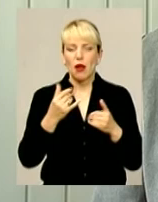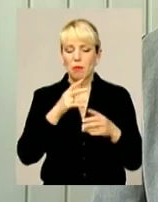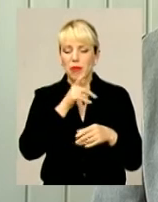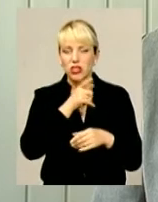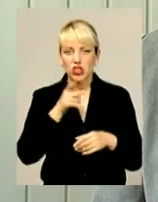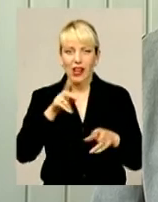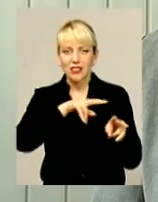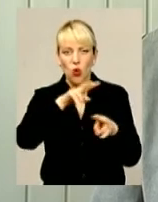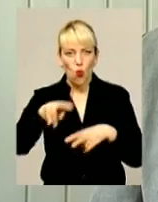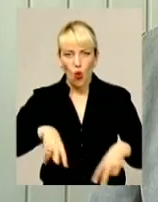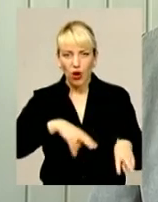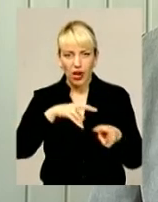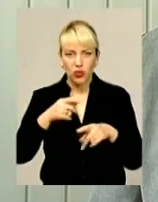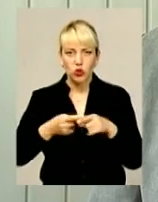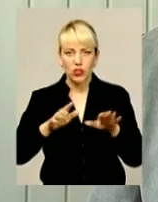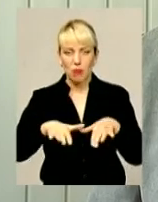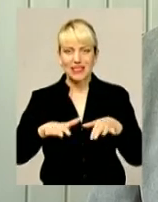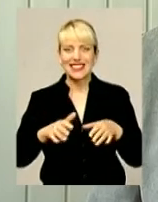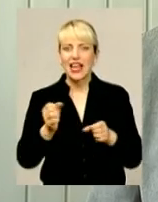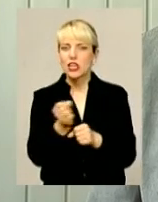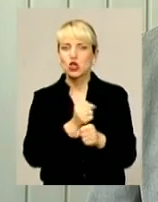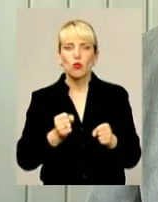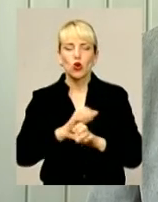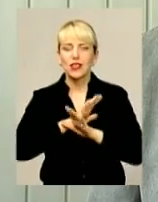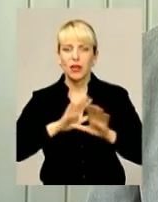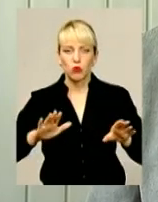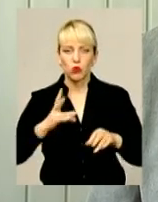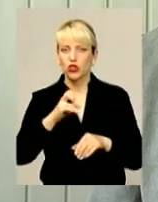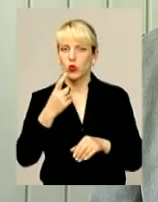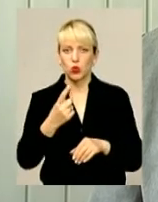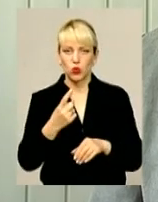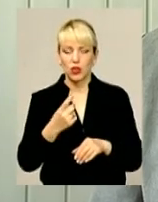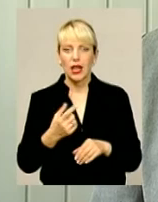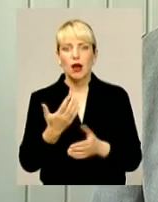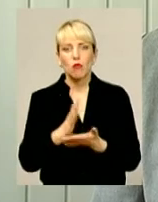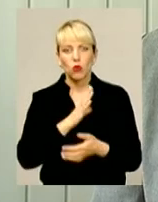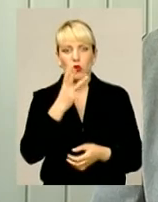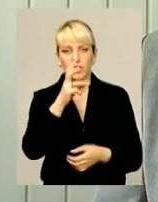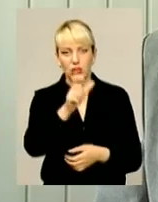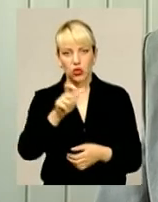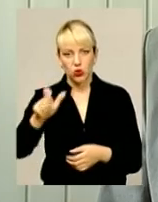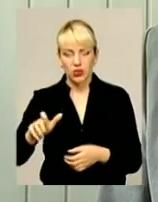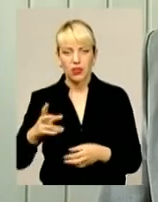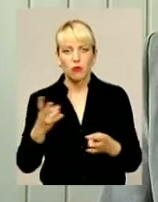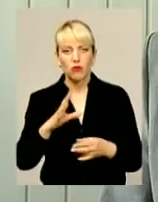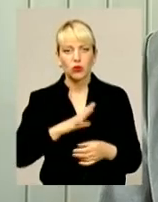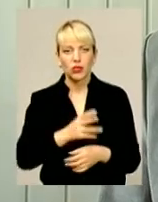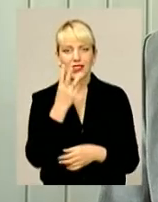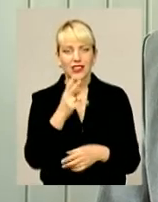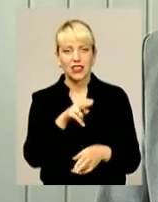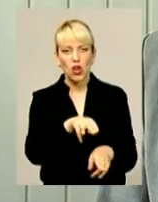огляду місця події на місці зброї вже не було, жодної зброї не було, хоча було три мисливці, в трьох були